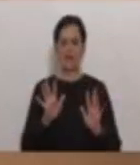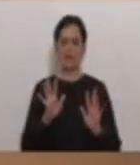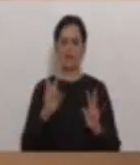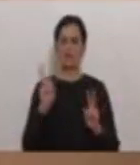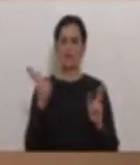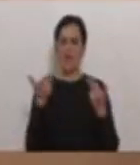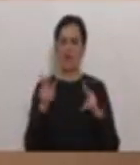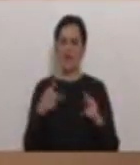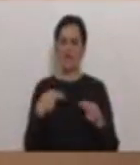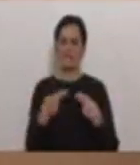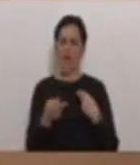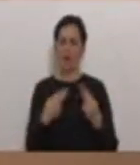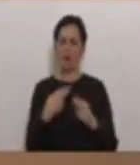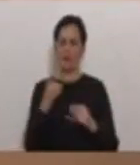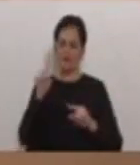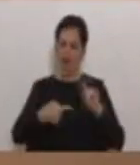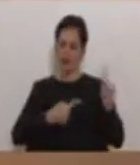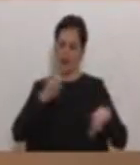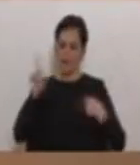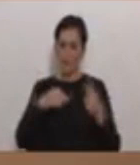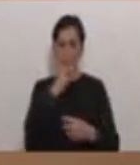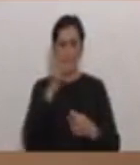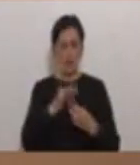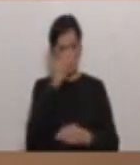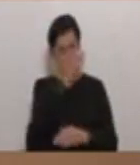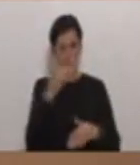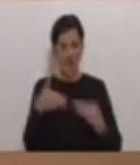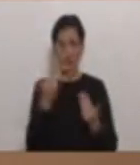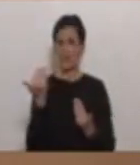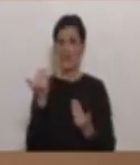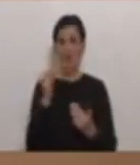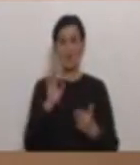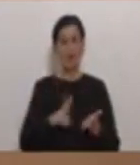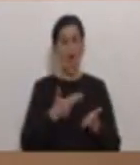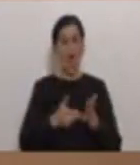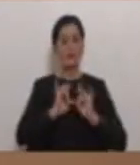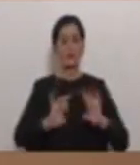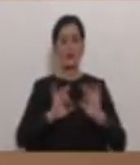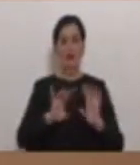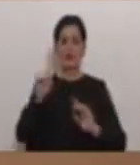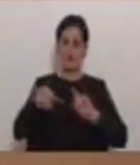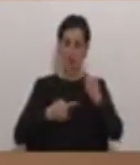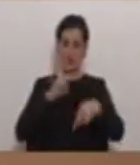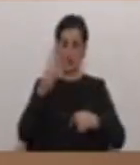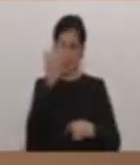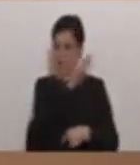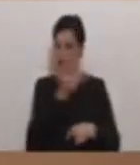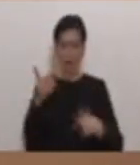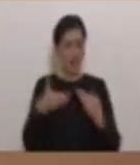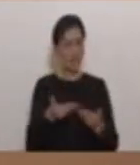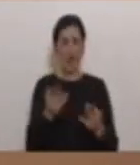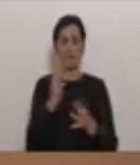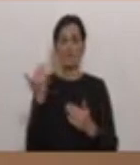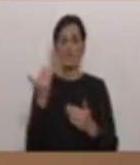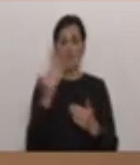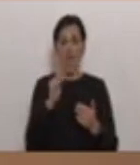bulebasta, pasum zgolobas, halchisinașe. Cui ne arcideba, angarișual de buleba, da, pasum zgoloba, halchisinașe, mitorom, cui ne angarișual de buleba, da,